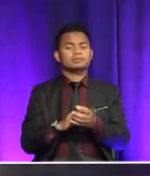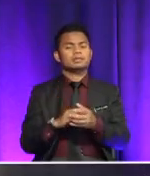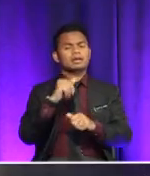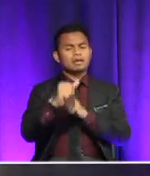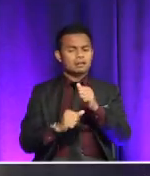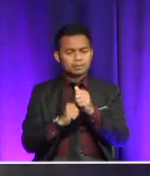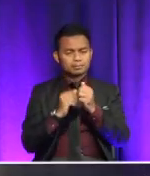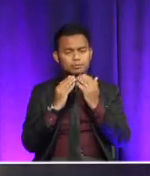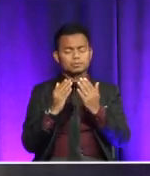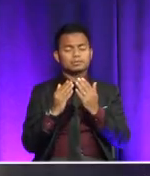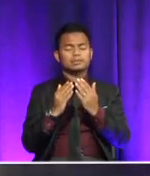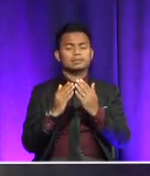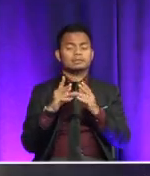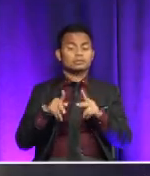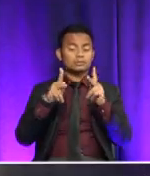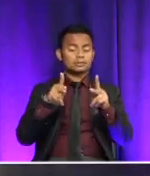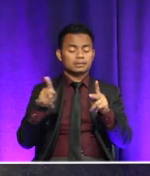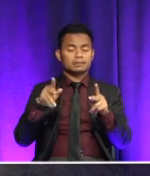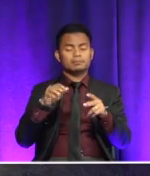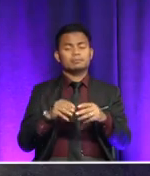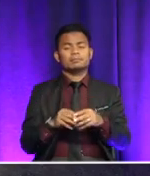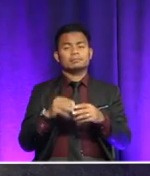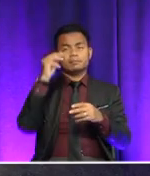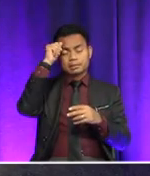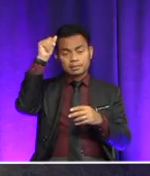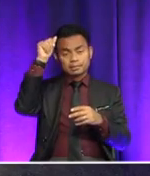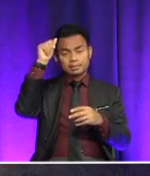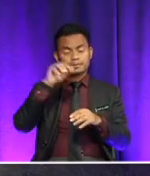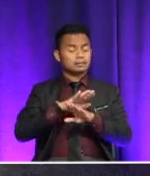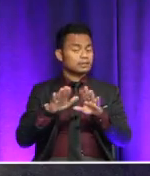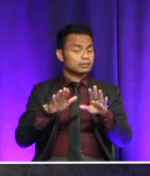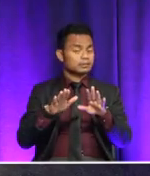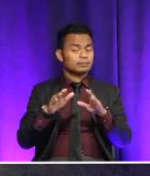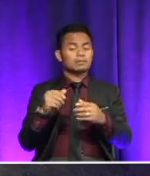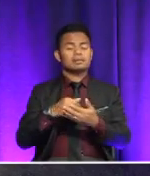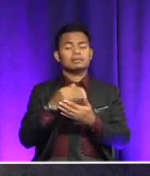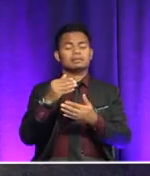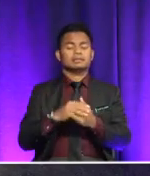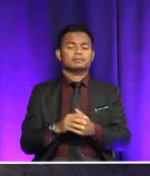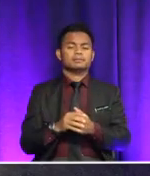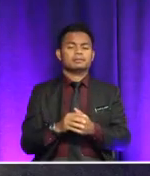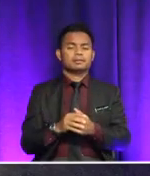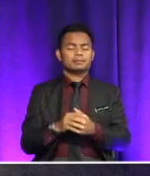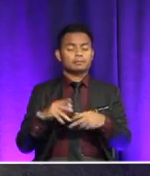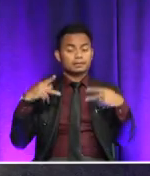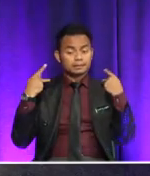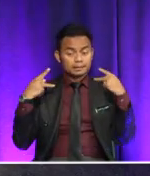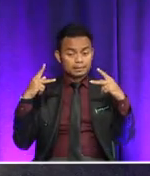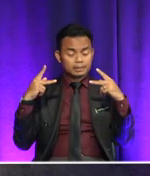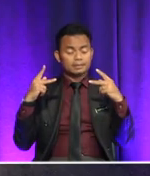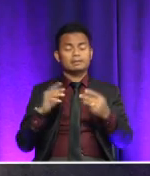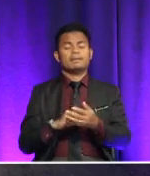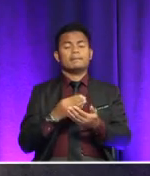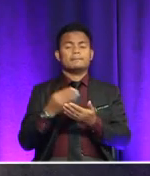Maha Esa tiada tara Galang gantinya Pergi ke kedai membeli raga raga di Bali bersama talinya alam